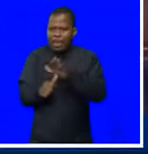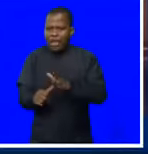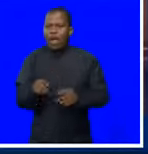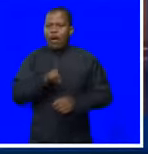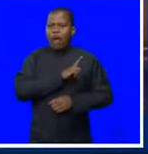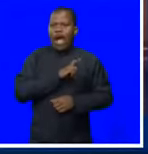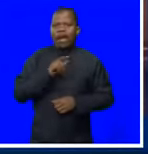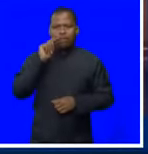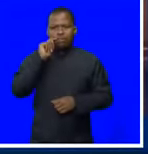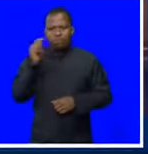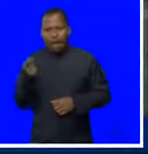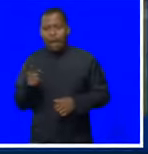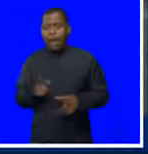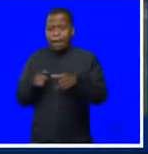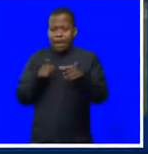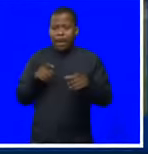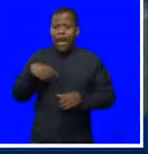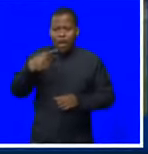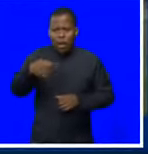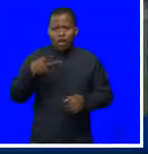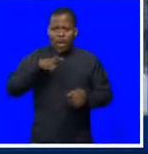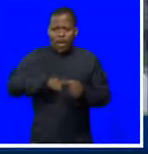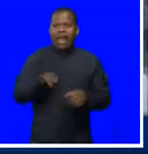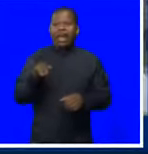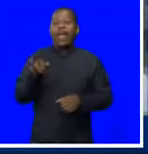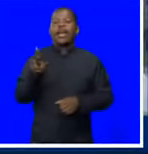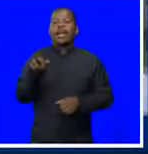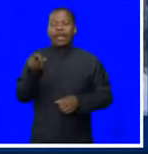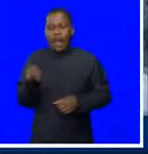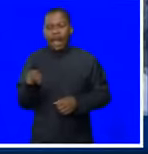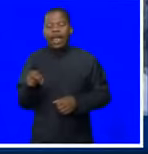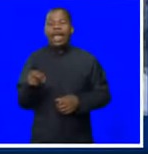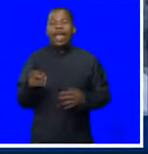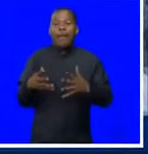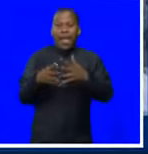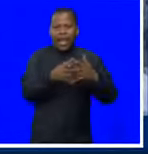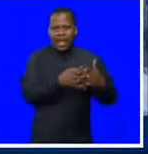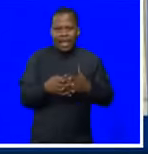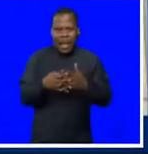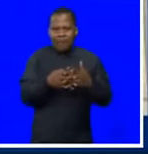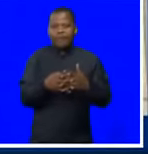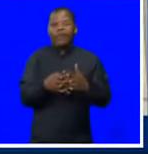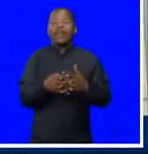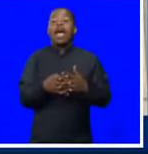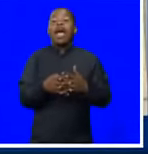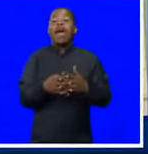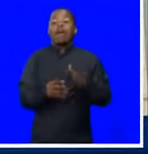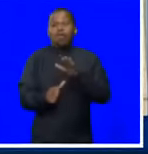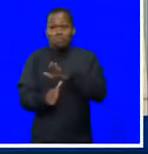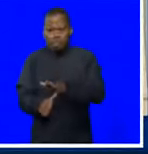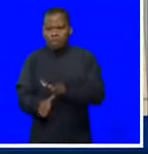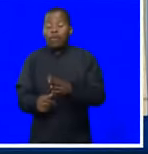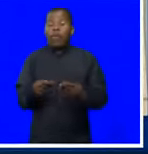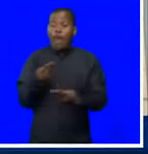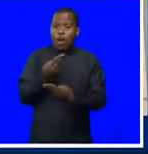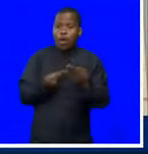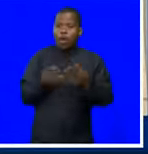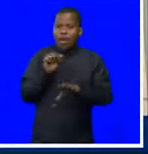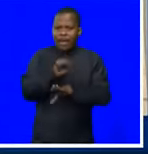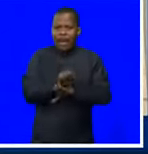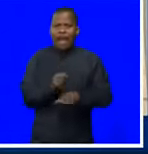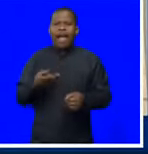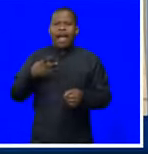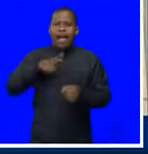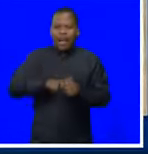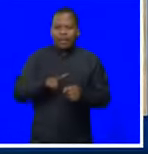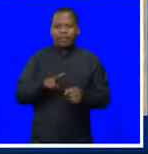e-Ukraine kanti nayo i-Iran ikinyo live le Melika kutemnotho. Kanti-ke kulomhlangano wa Erdogan kanye naye President